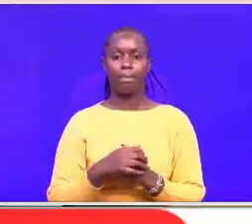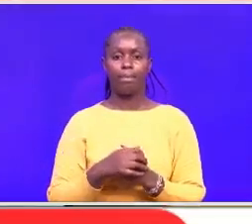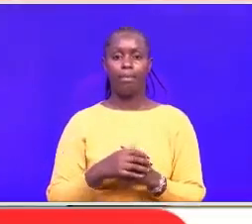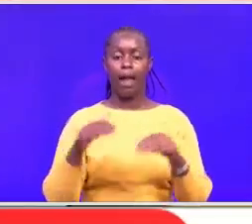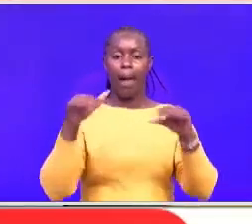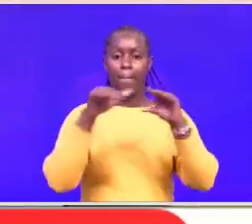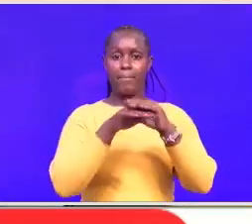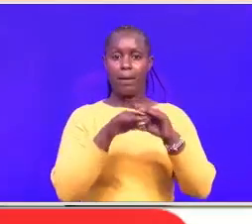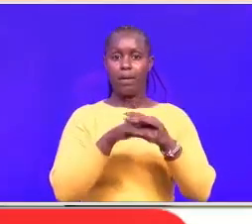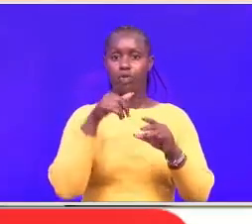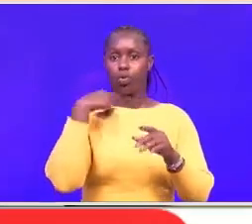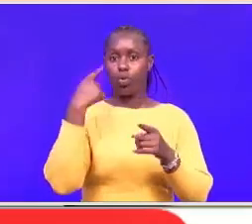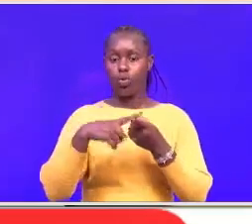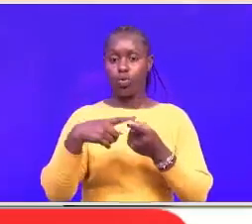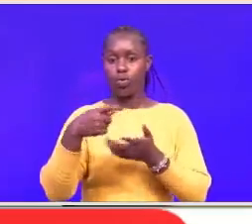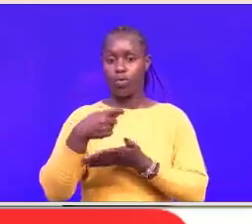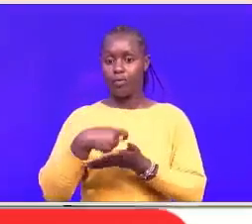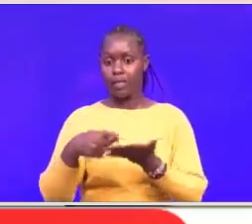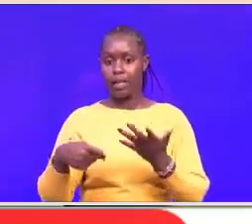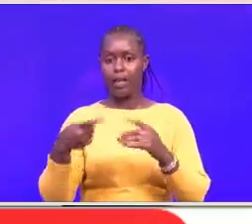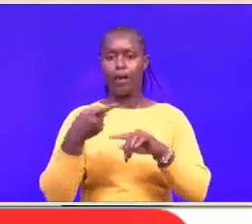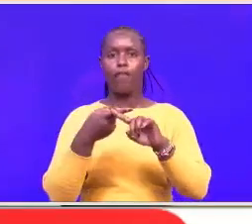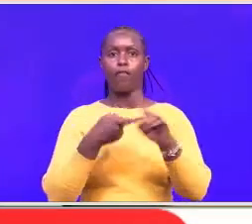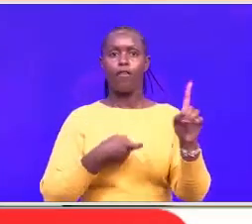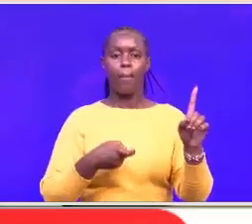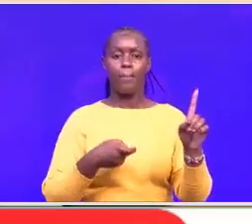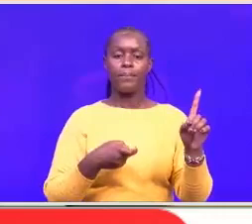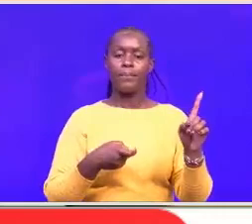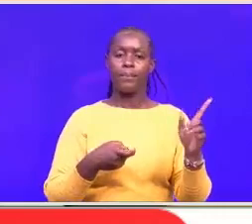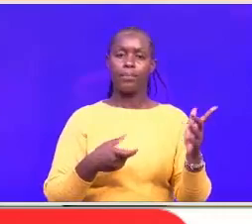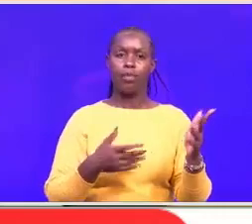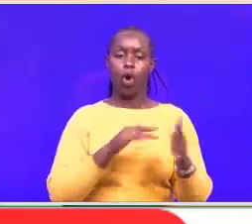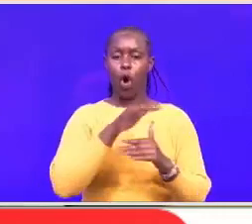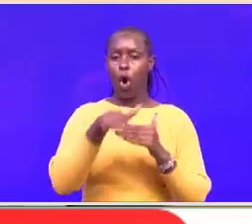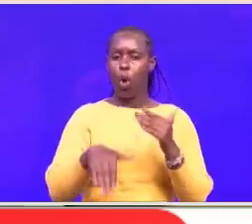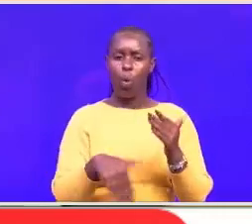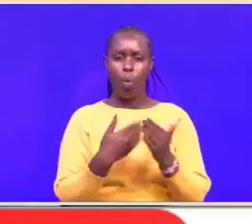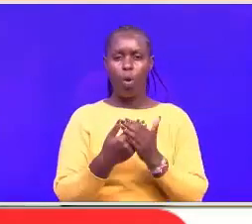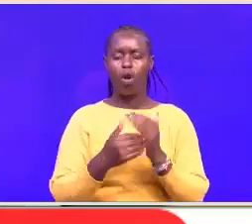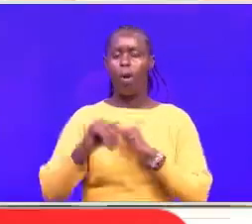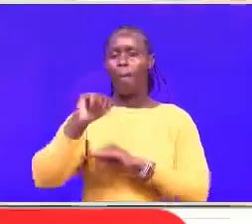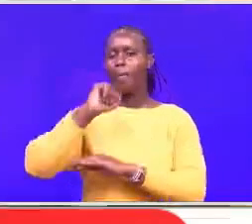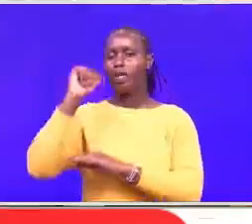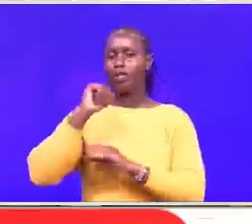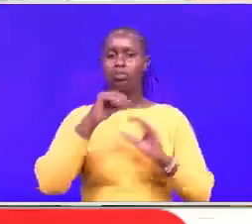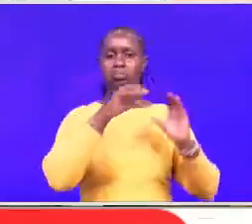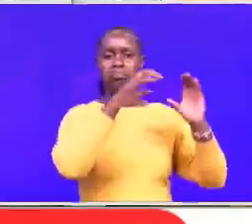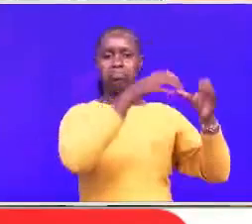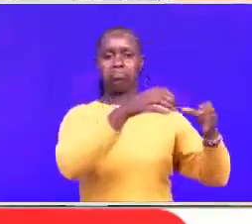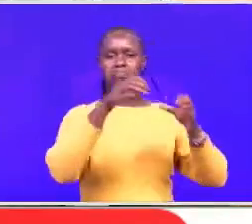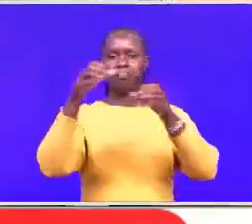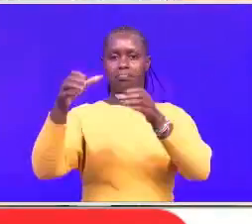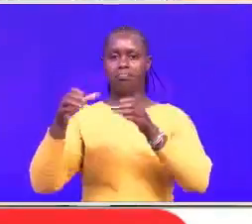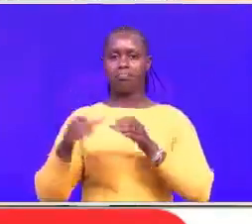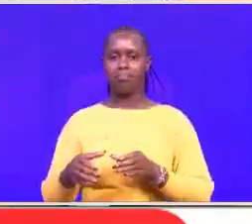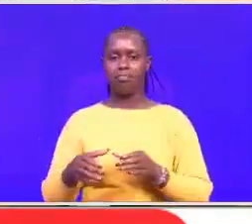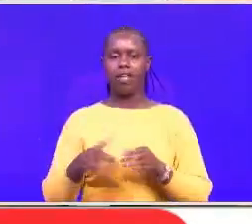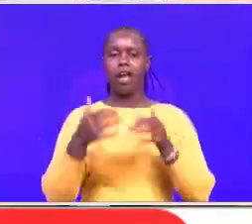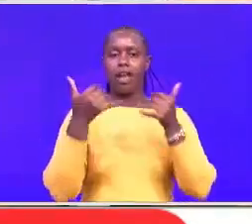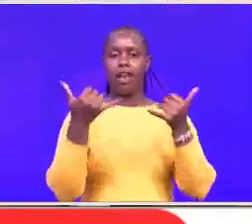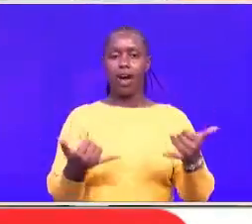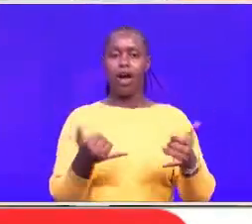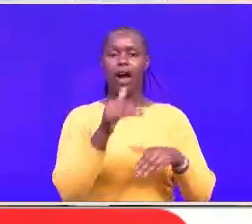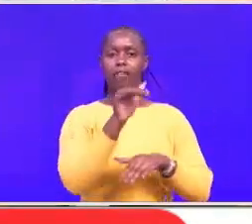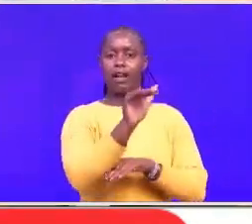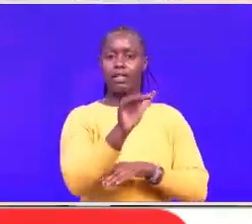members who have signed are from across political divides. Mbunge huyo ametoa wito kwa Rais